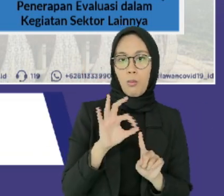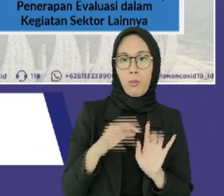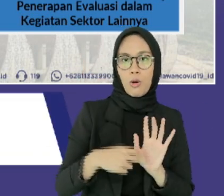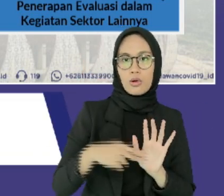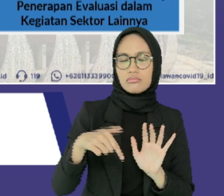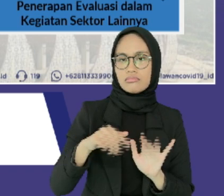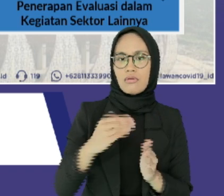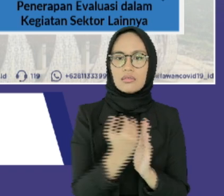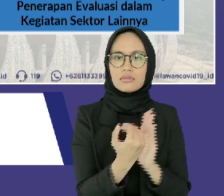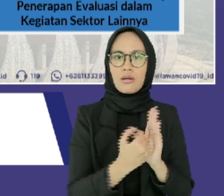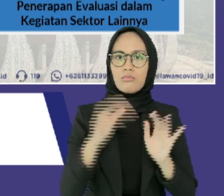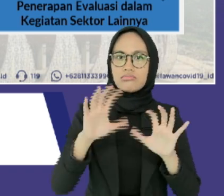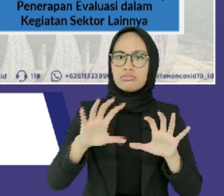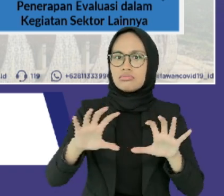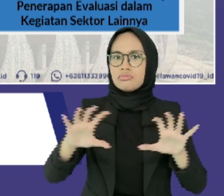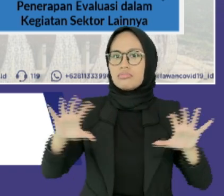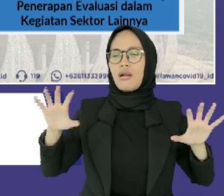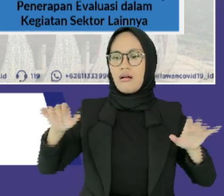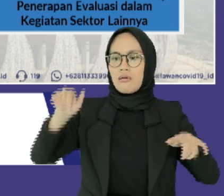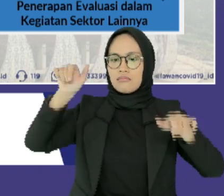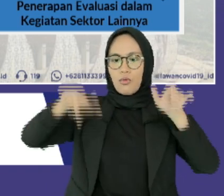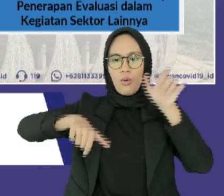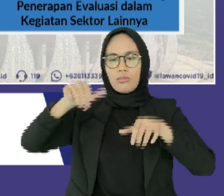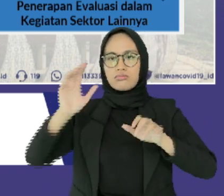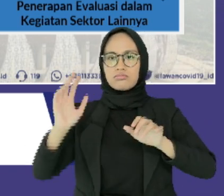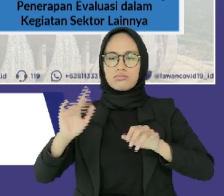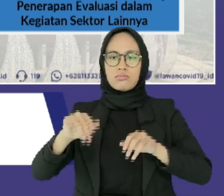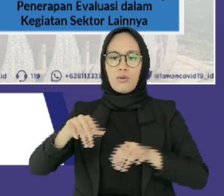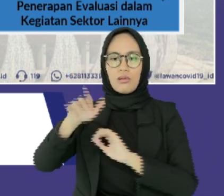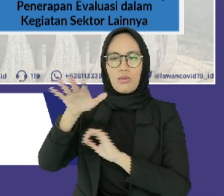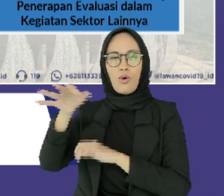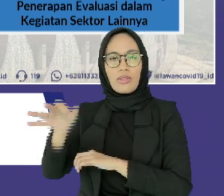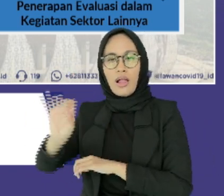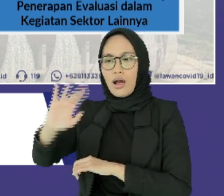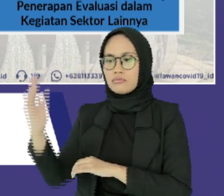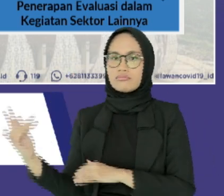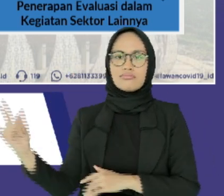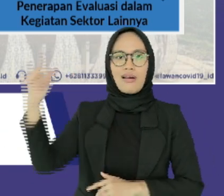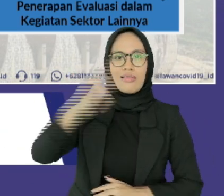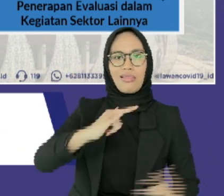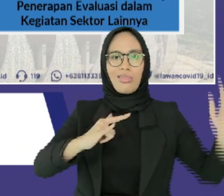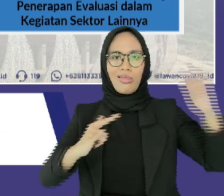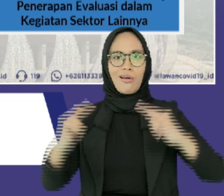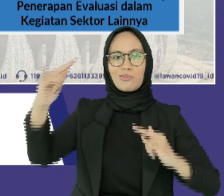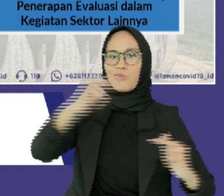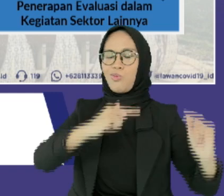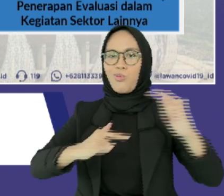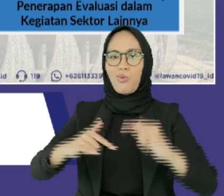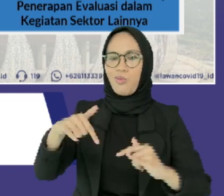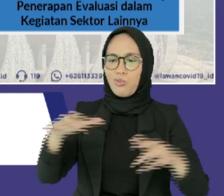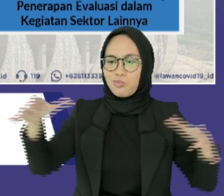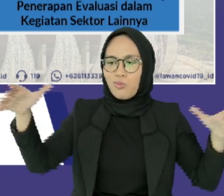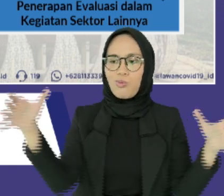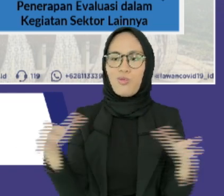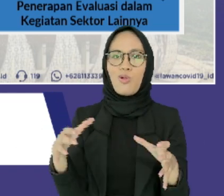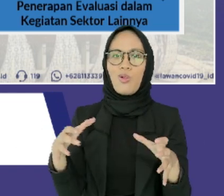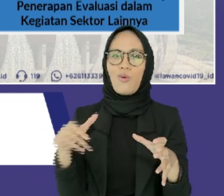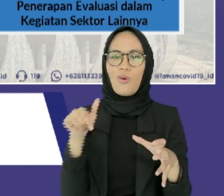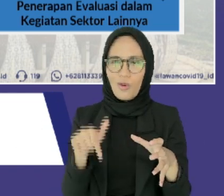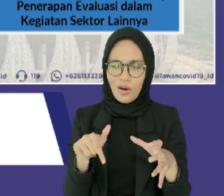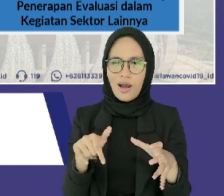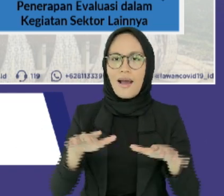keterlibatan peserta dari berbagai pelosok daerah menjadikan acara besar tidak terlepas dari resiko kemunculan